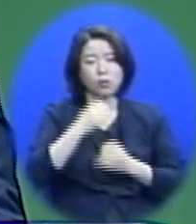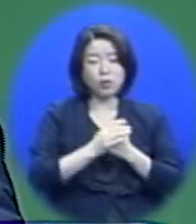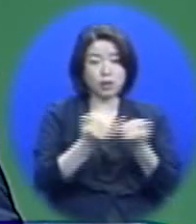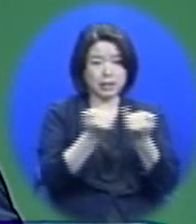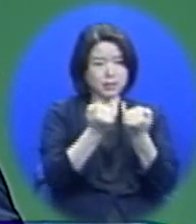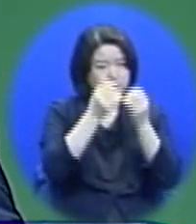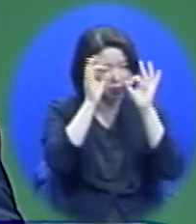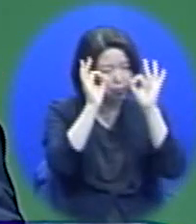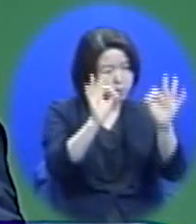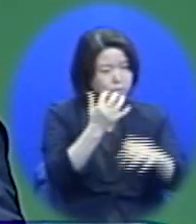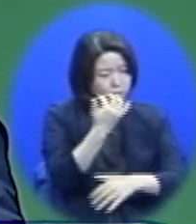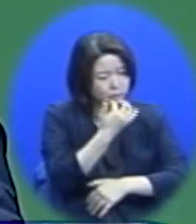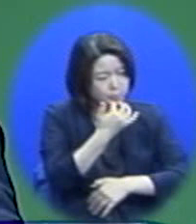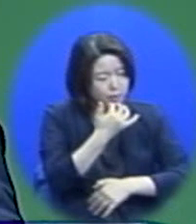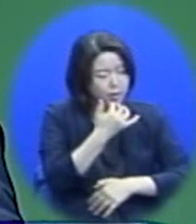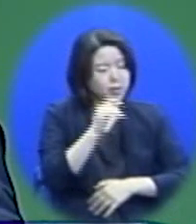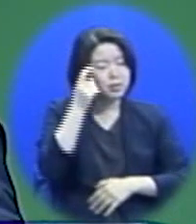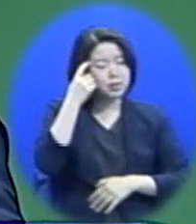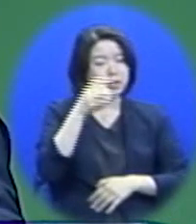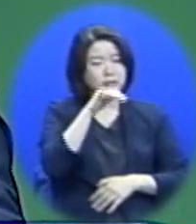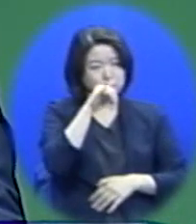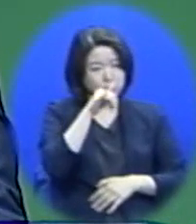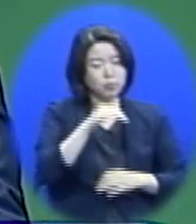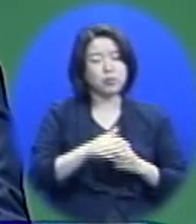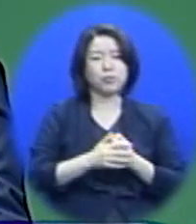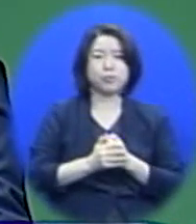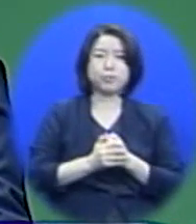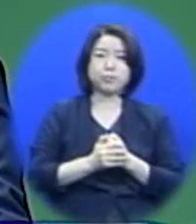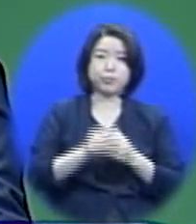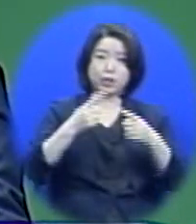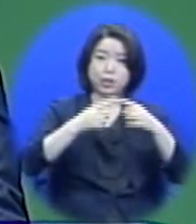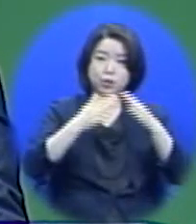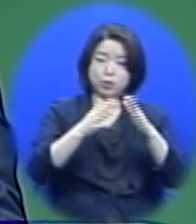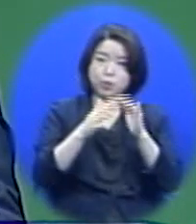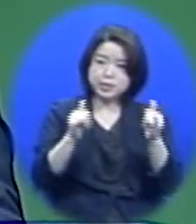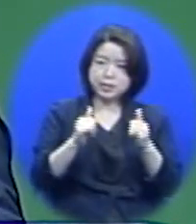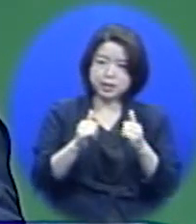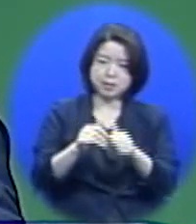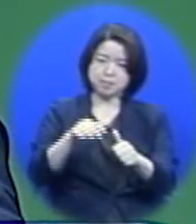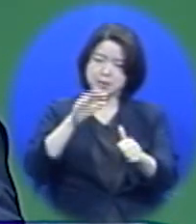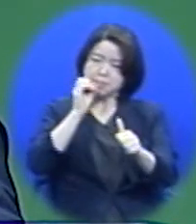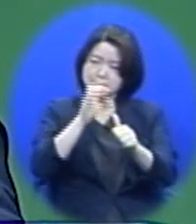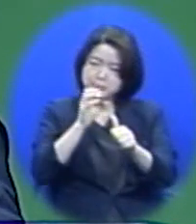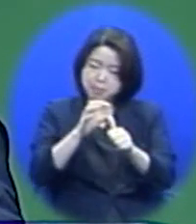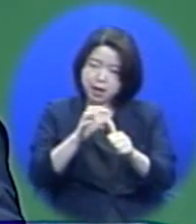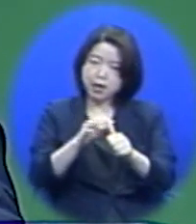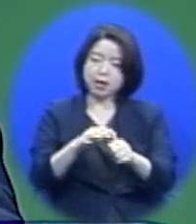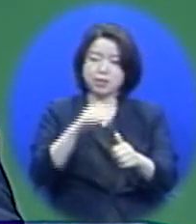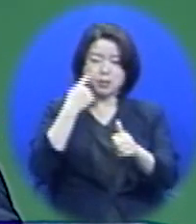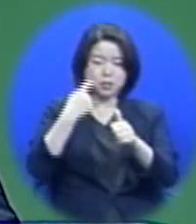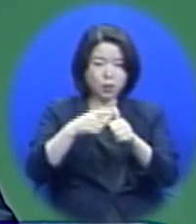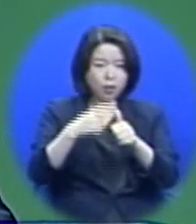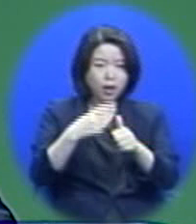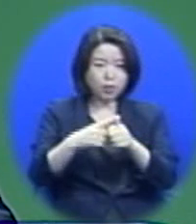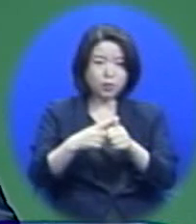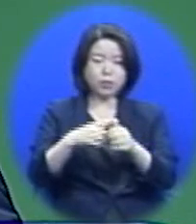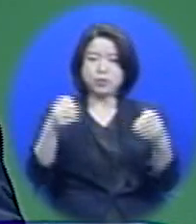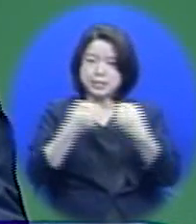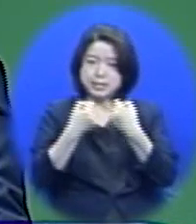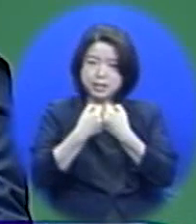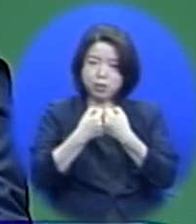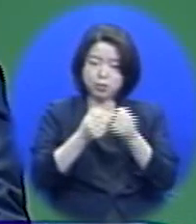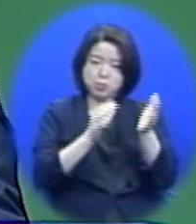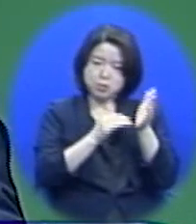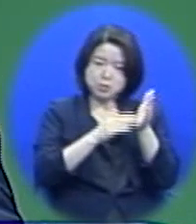보고 음란한 생각을 끊임없이 품었고 교회 사람들을 헐뜯고 욕하고 싸우고 은밀한 죄 짓고